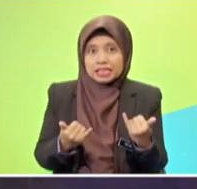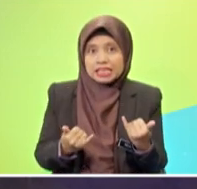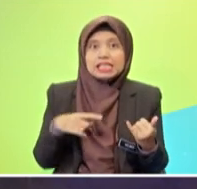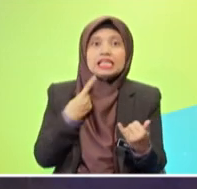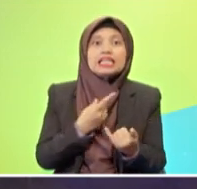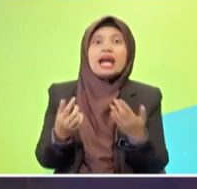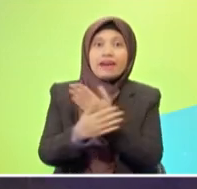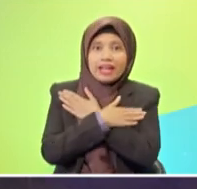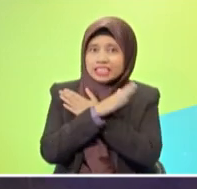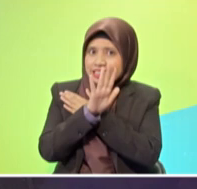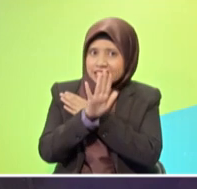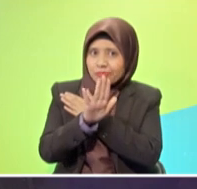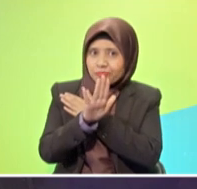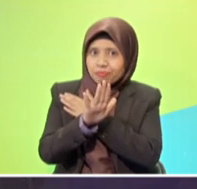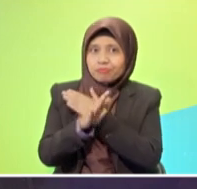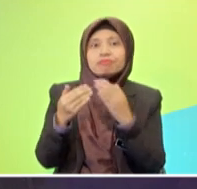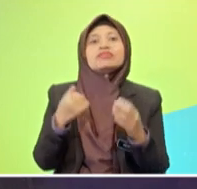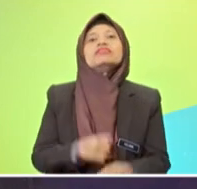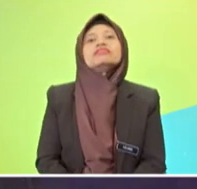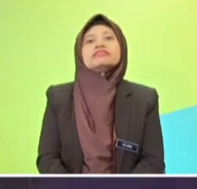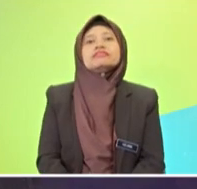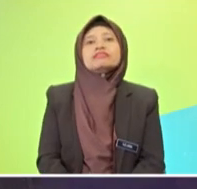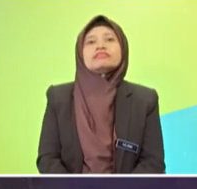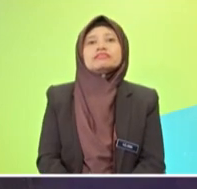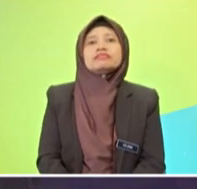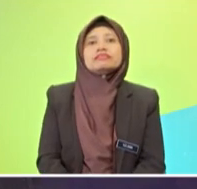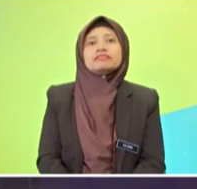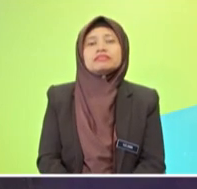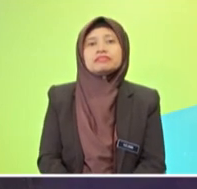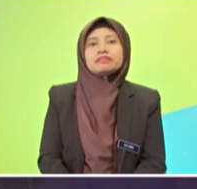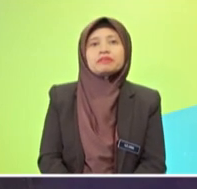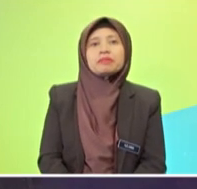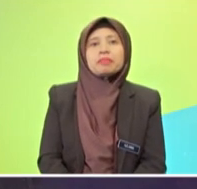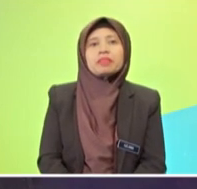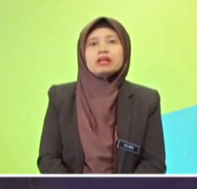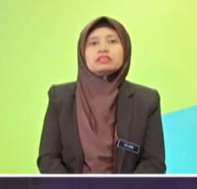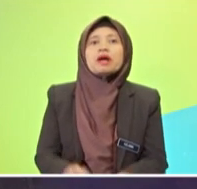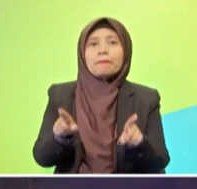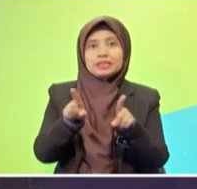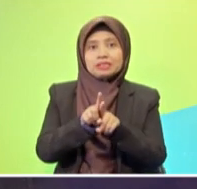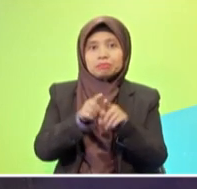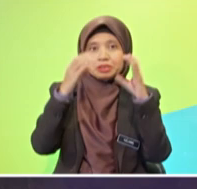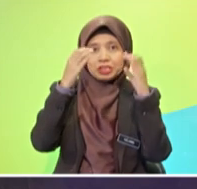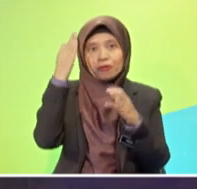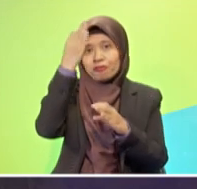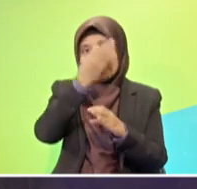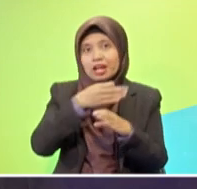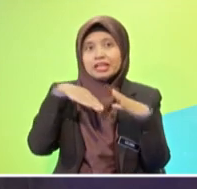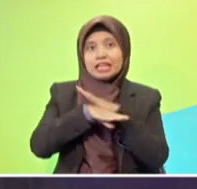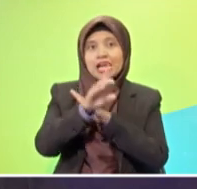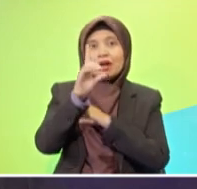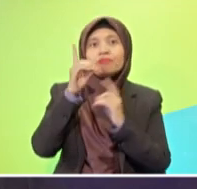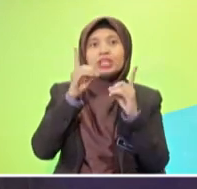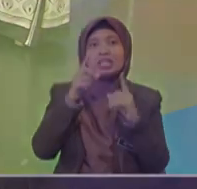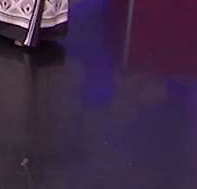boleh boleh baik kembali kita dalam diri tim-tim yang bisa bebas ini dalam berbagai konsep ilmu bersama dengan Cikgu parah dalam diri TVM